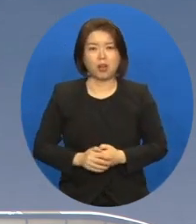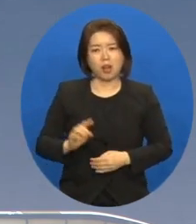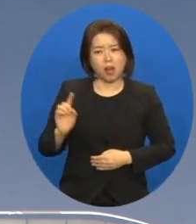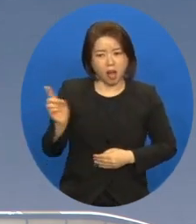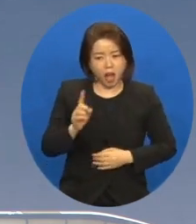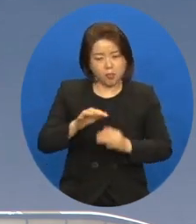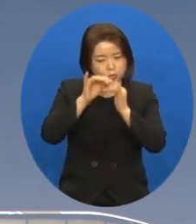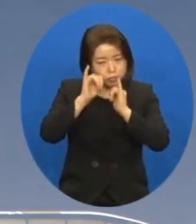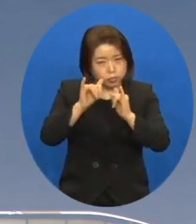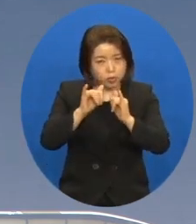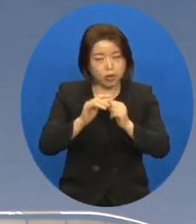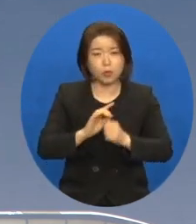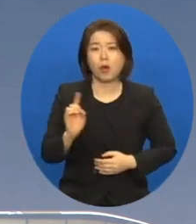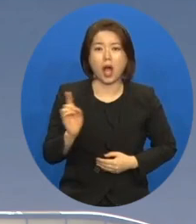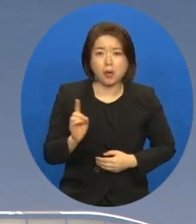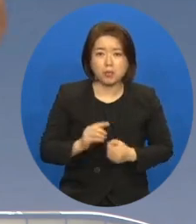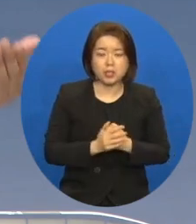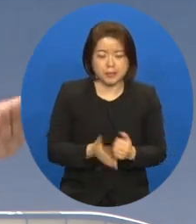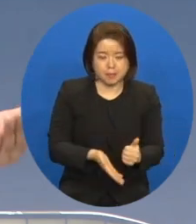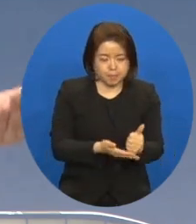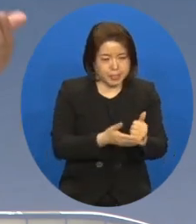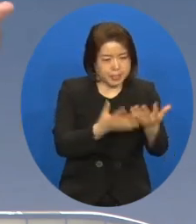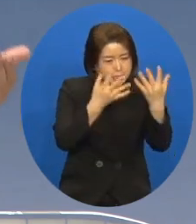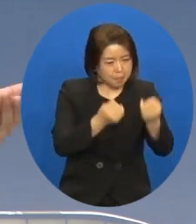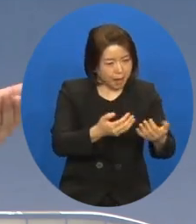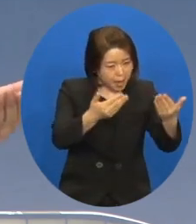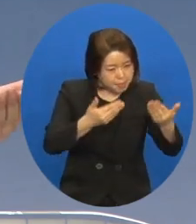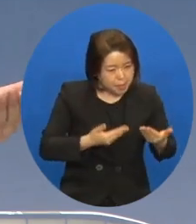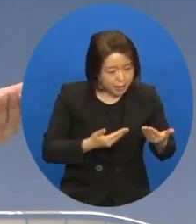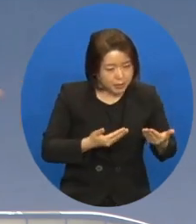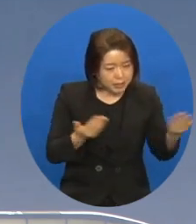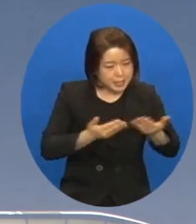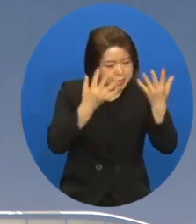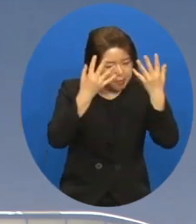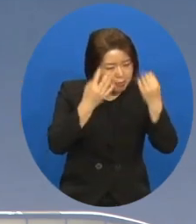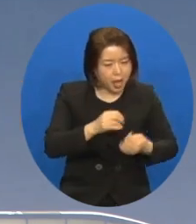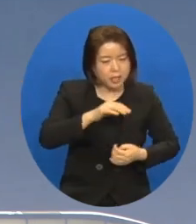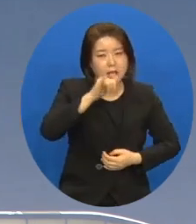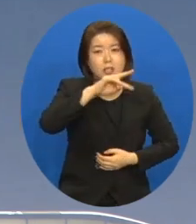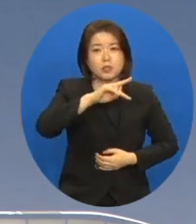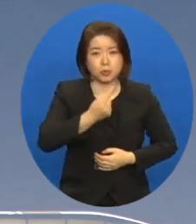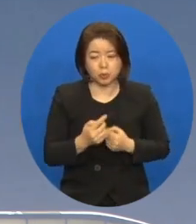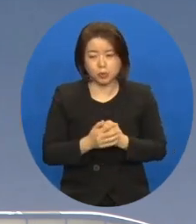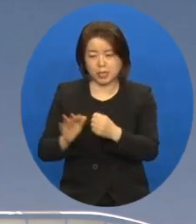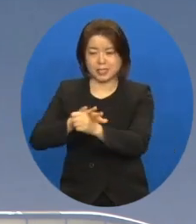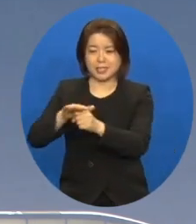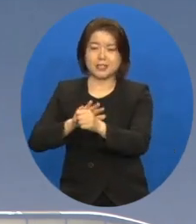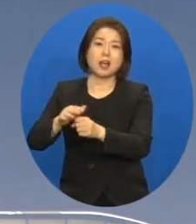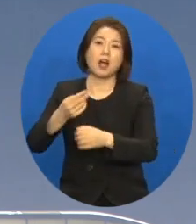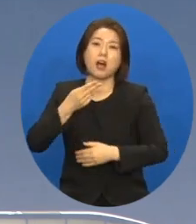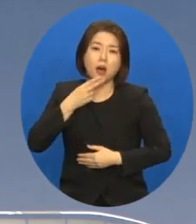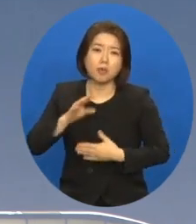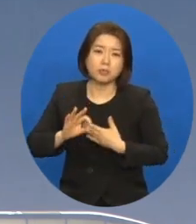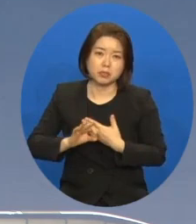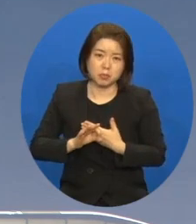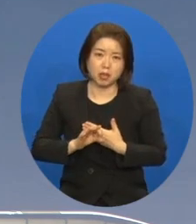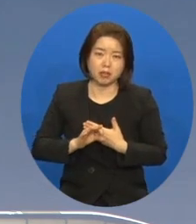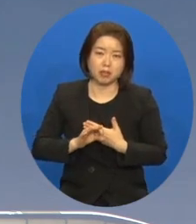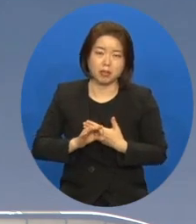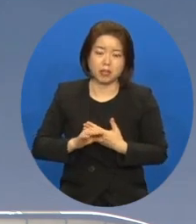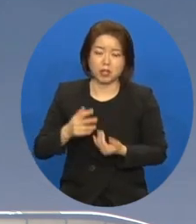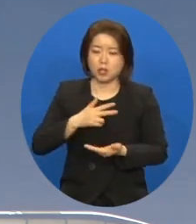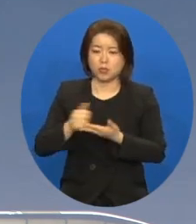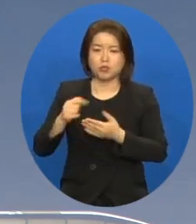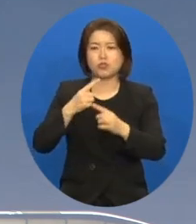아무리 훌륭하고 정말 칭찬 많이 받는 일을 하여도 사랑이 없으면 그러면 주님의